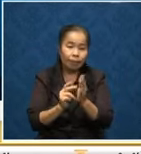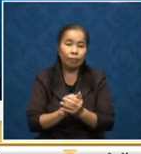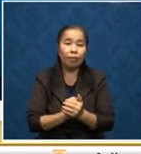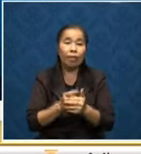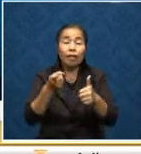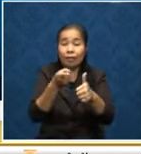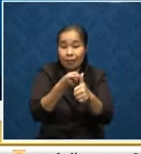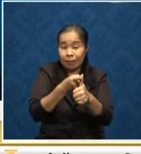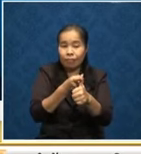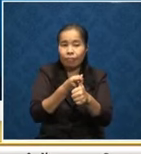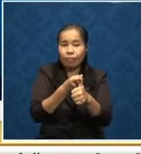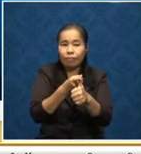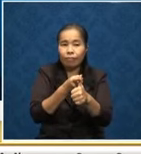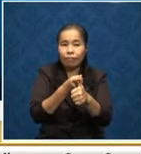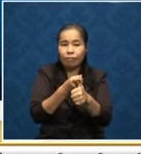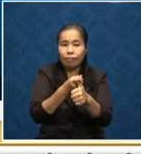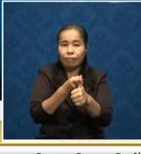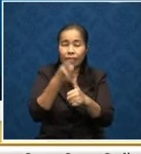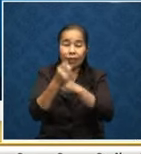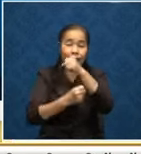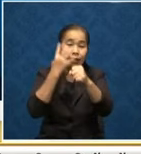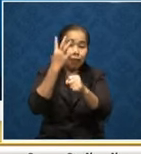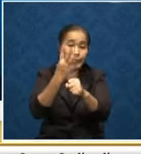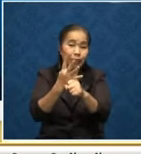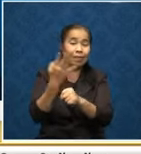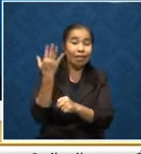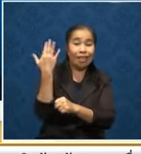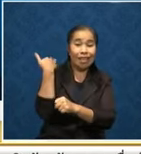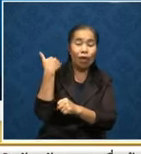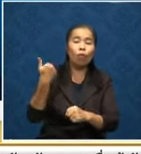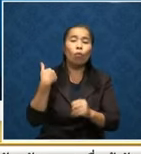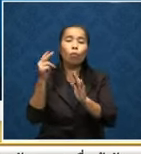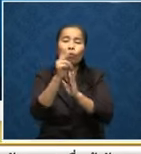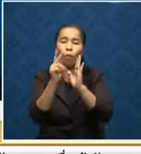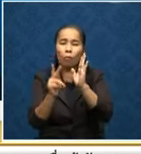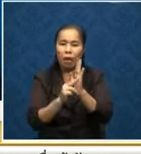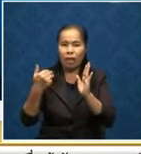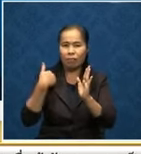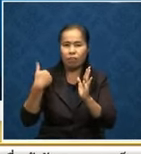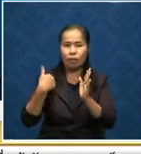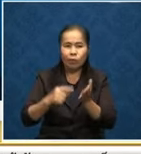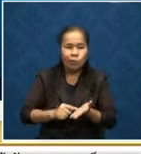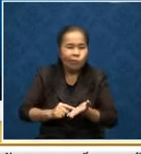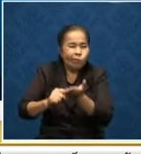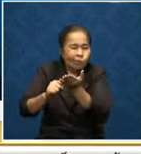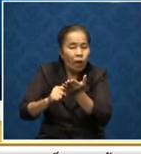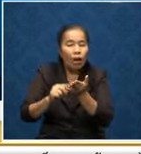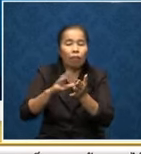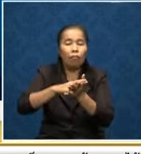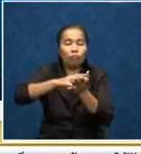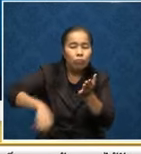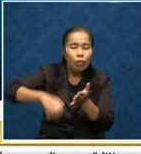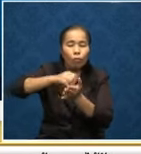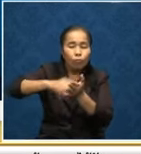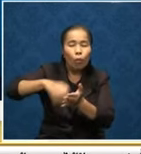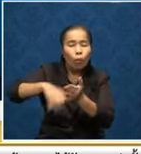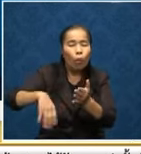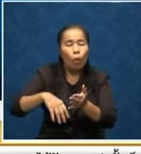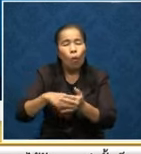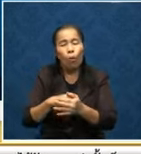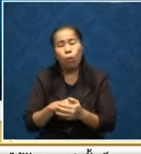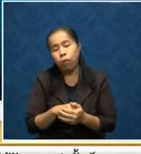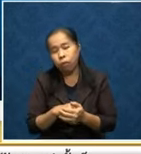ครับ1ปี1สไลด์หน้าแรกเนี่ย4ปีที่ผ่านมามีกฎหมายที่ถูกแท้งถึง349ฉบับครับท่านประธานมีก